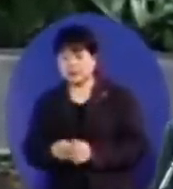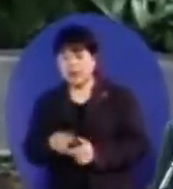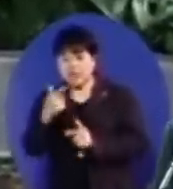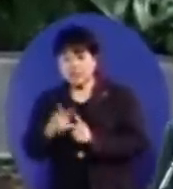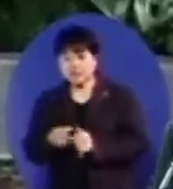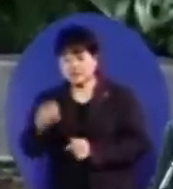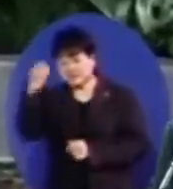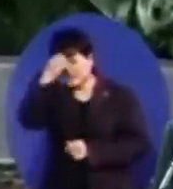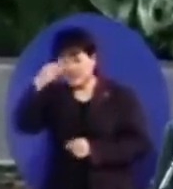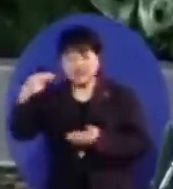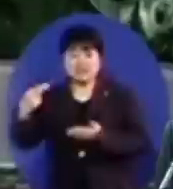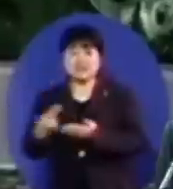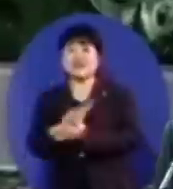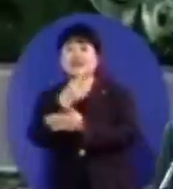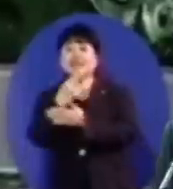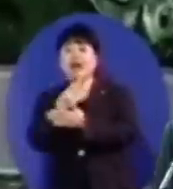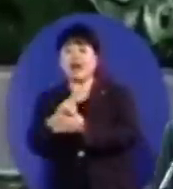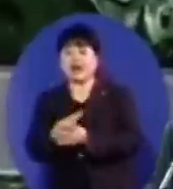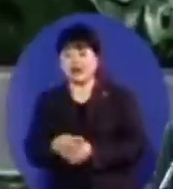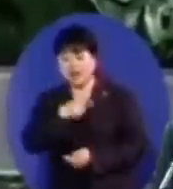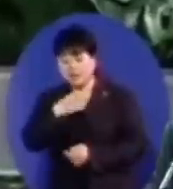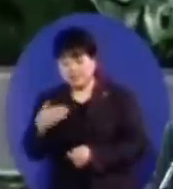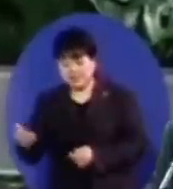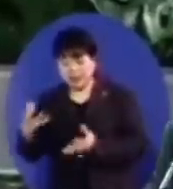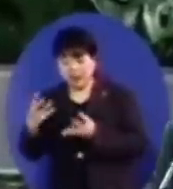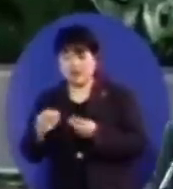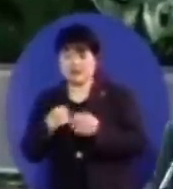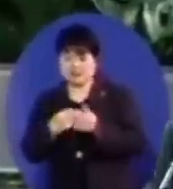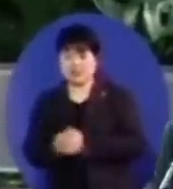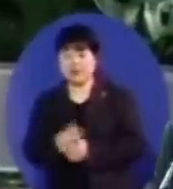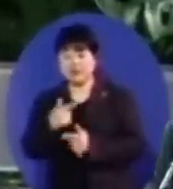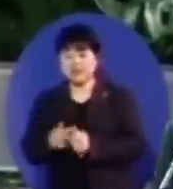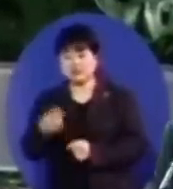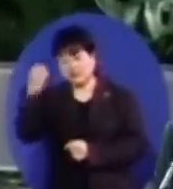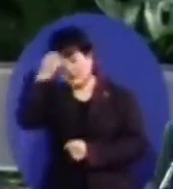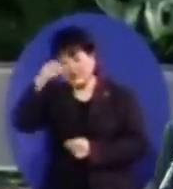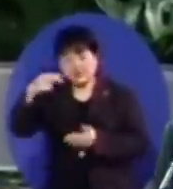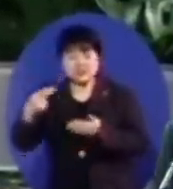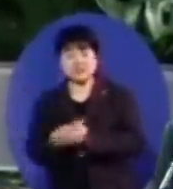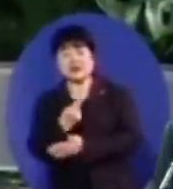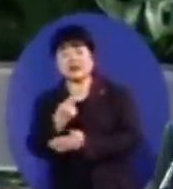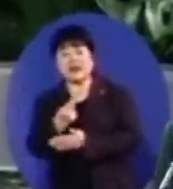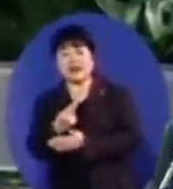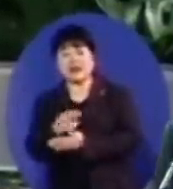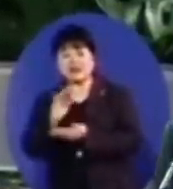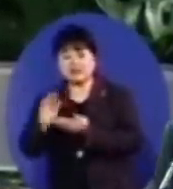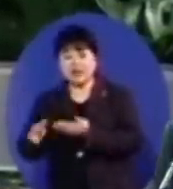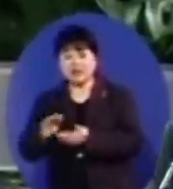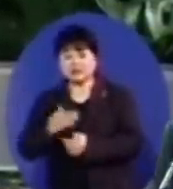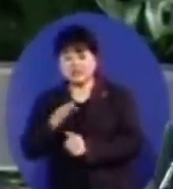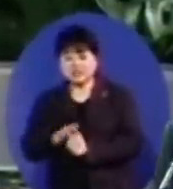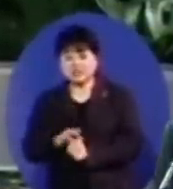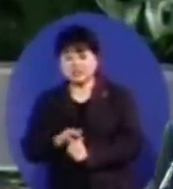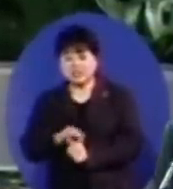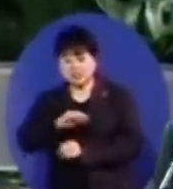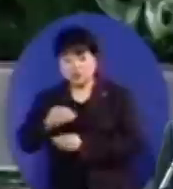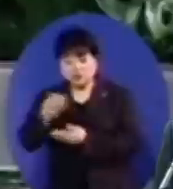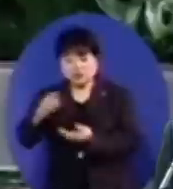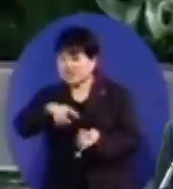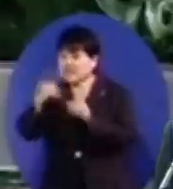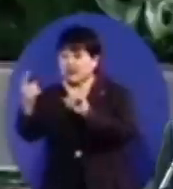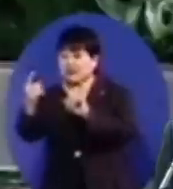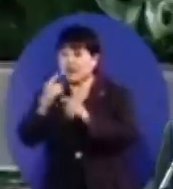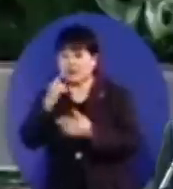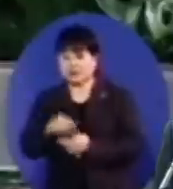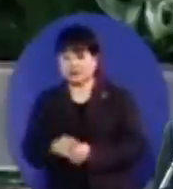말합니다. 예수님이 십자가에 못 박혀서 피를 많이 흘리기 때문에 기절을 한 것을 나중에 시체를 돌려주니까 도로 살아났다.